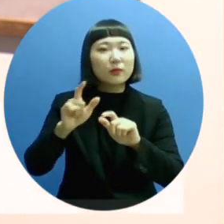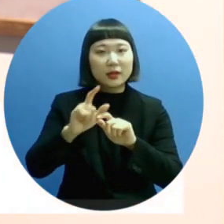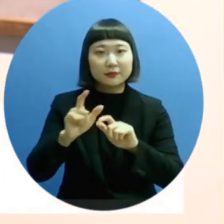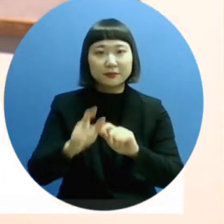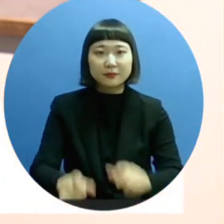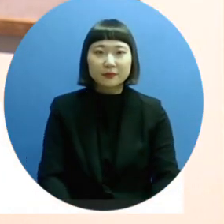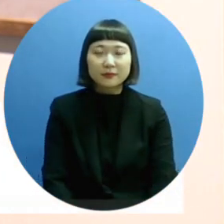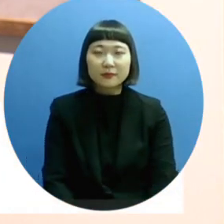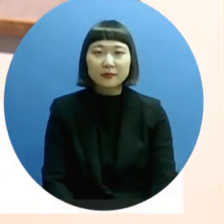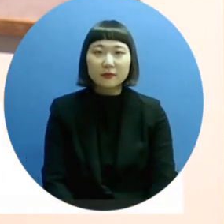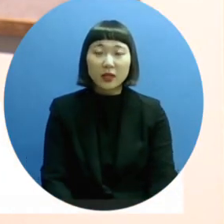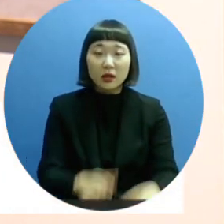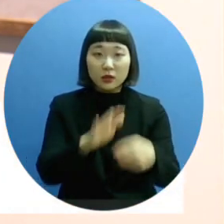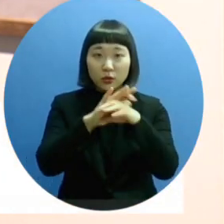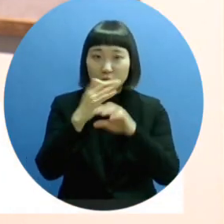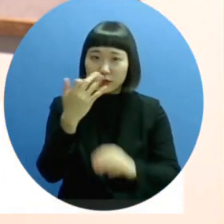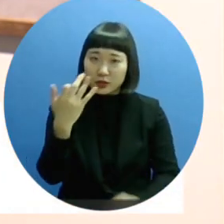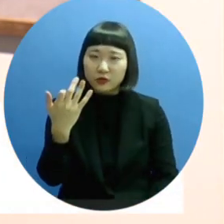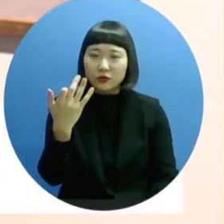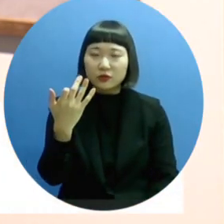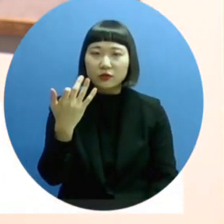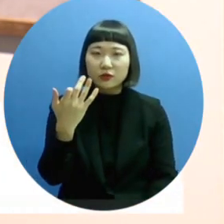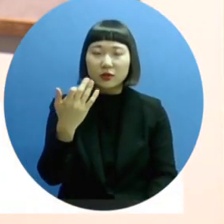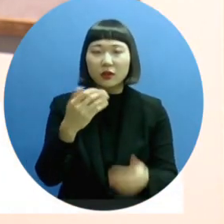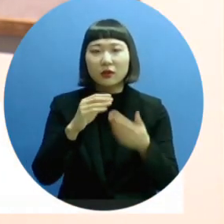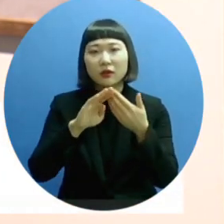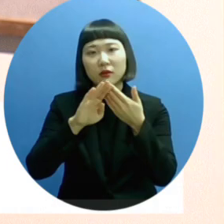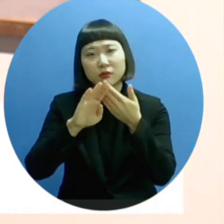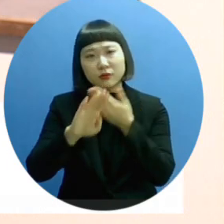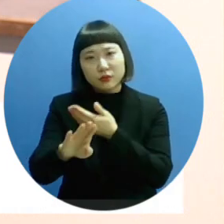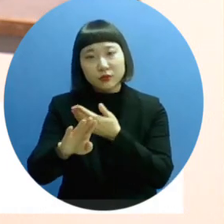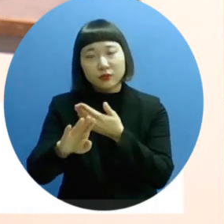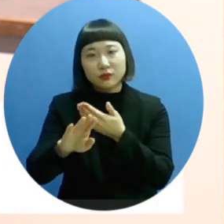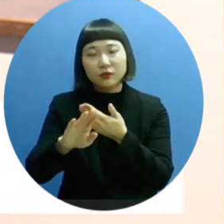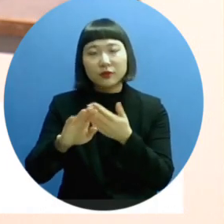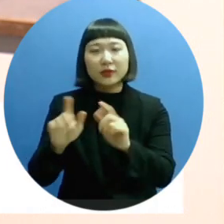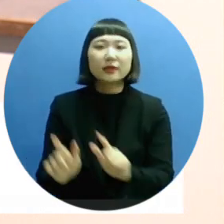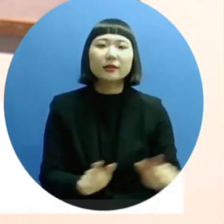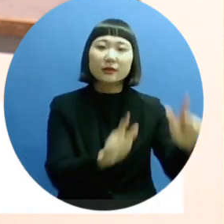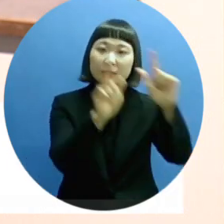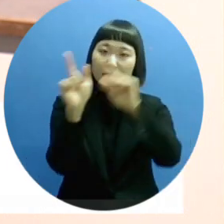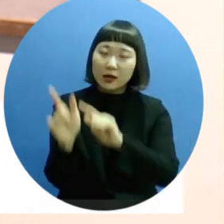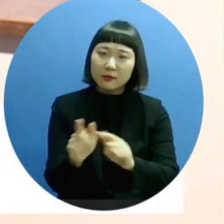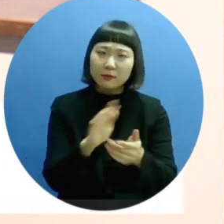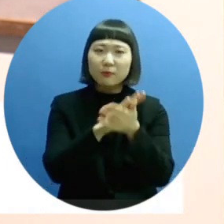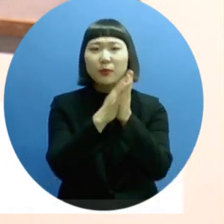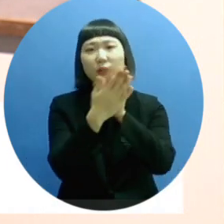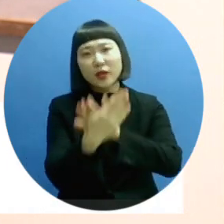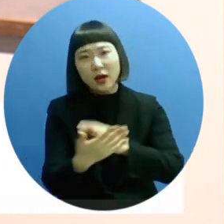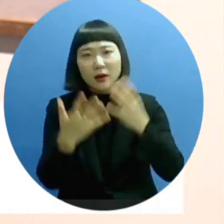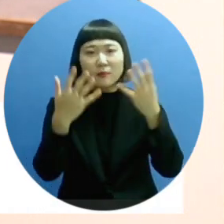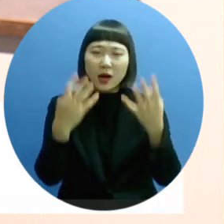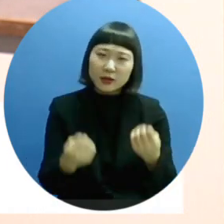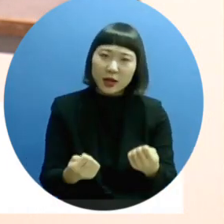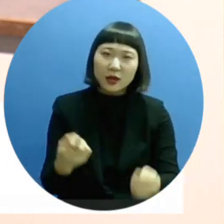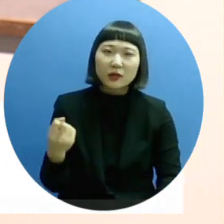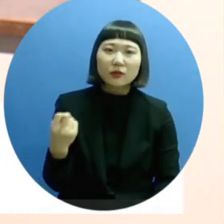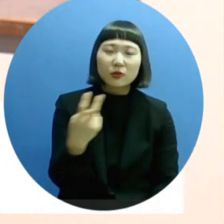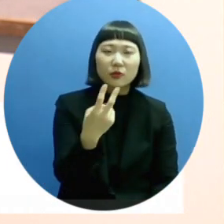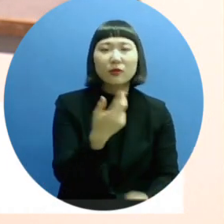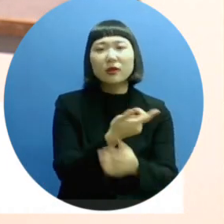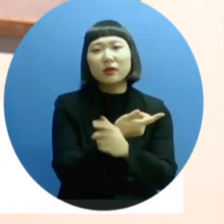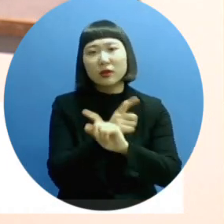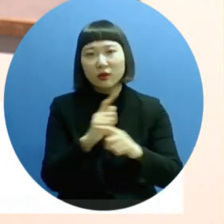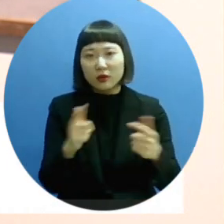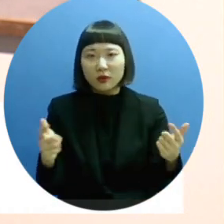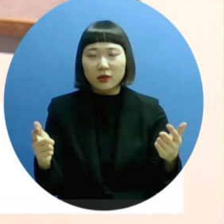코로나를 겪으면서 굉장히 많은 삶의 변화들을 겪었고 또 비극들이 일어나고 있는데 그것에 대한